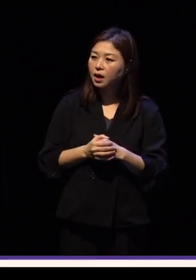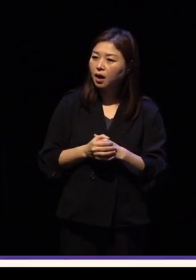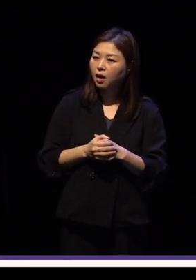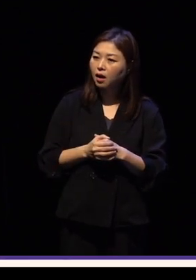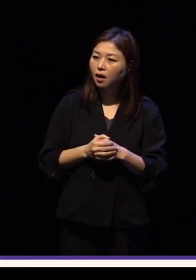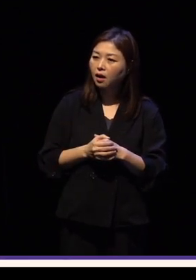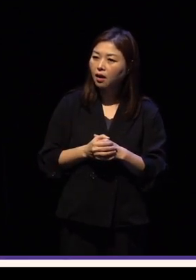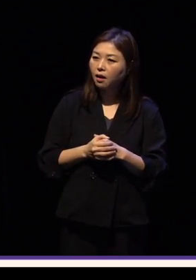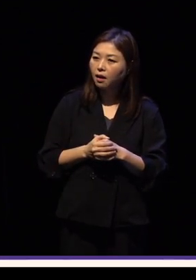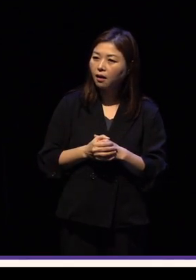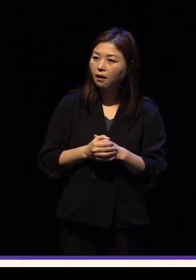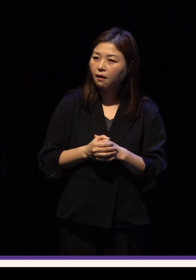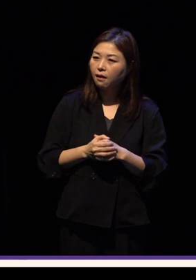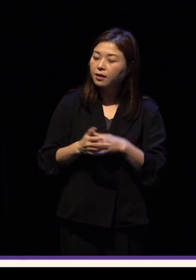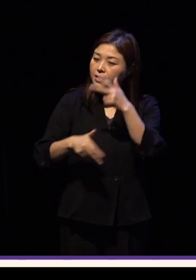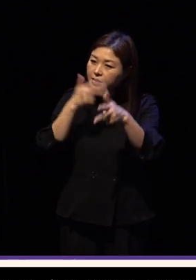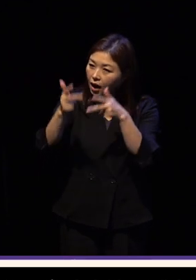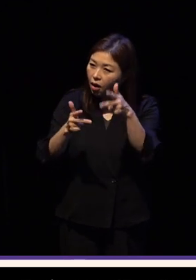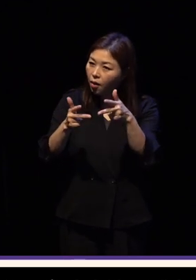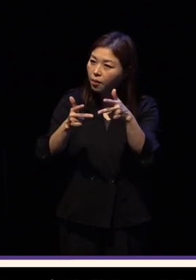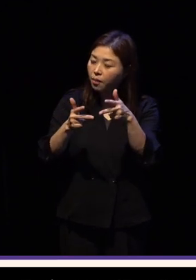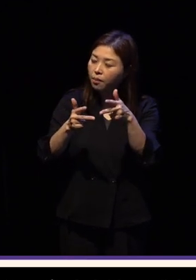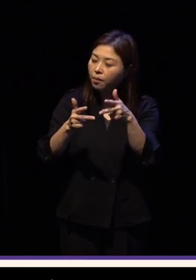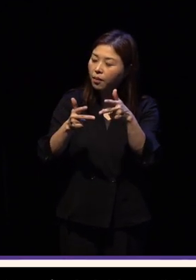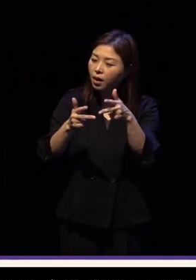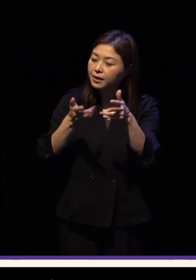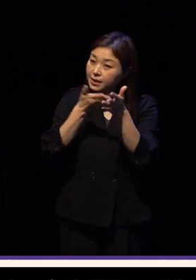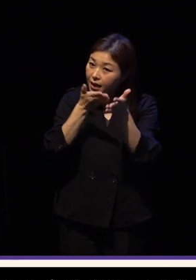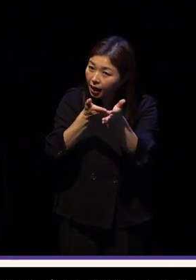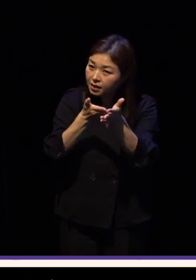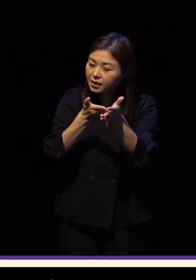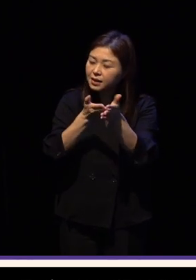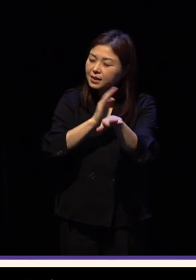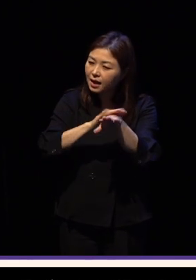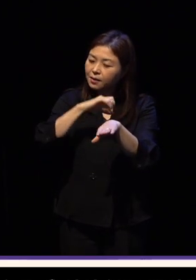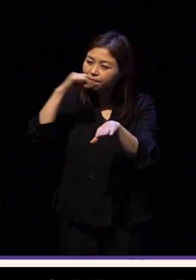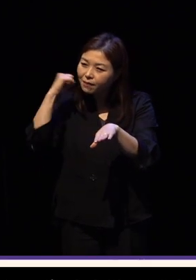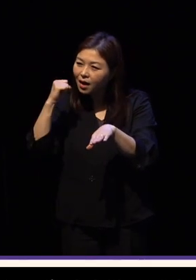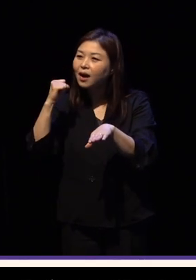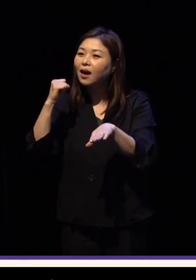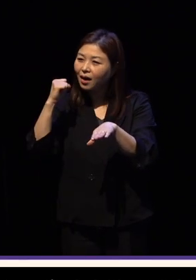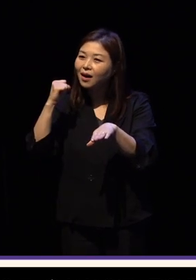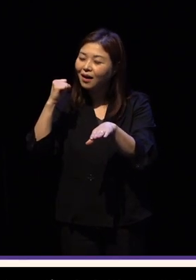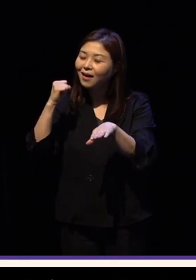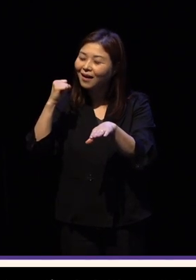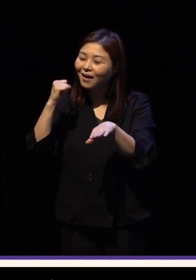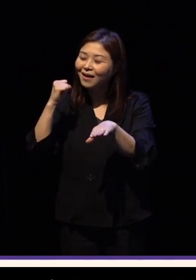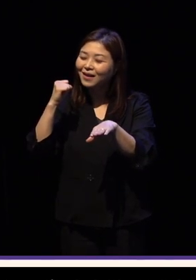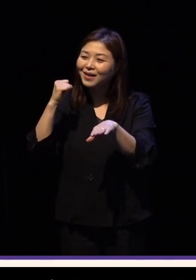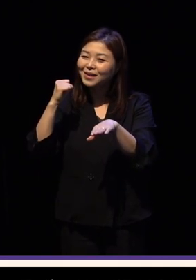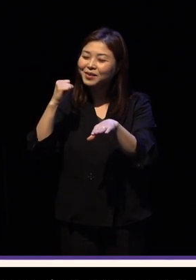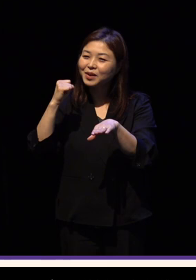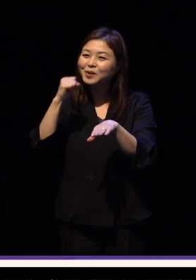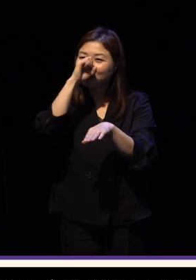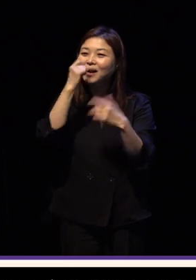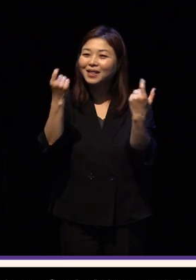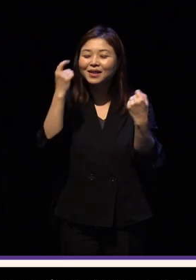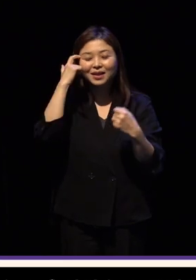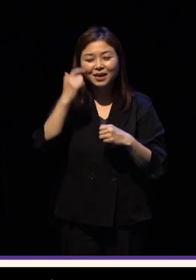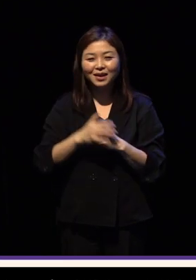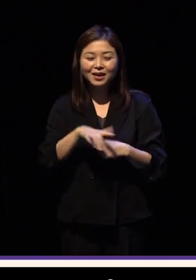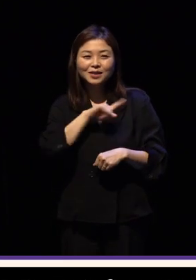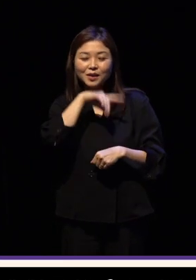잘 지으실 수 있도록 준비가 됐으면 좋겠다 하는 말씀을 드립니다. 결국은 좋은 안, 최적의